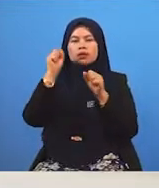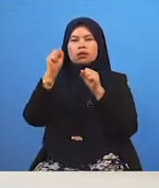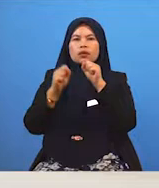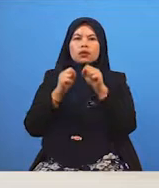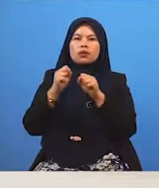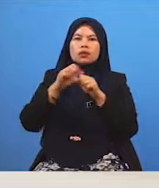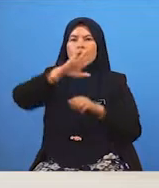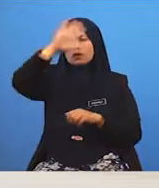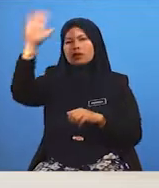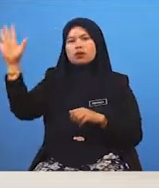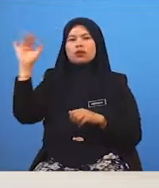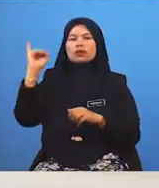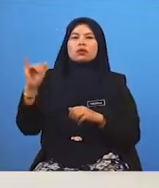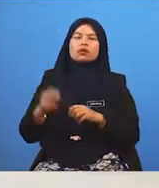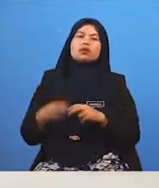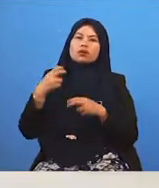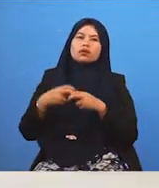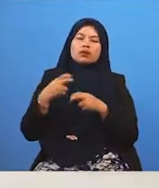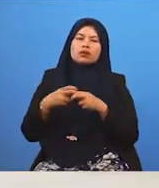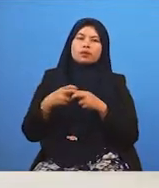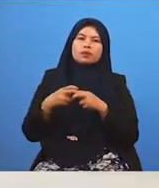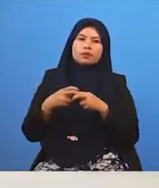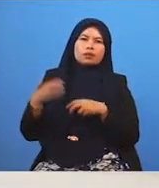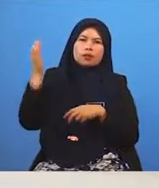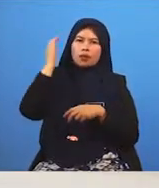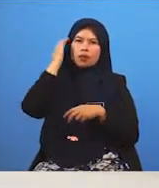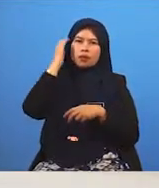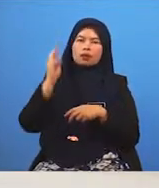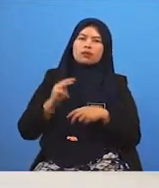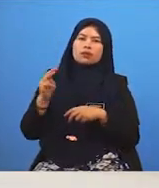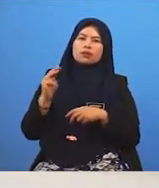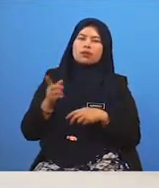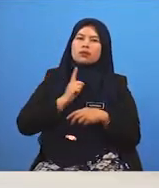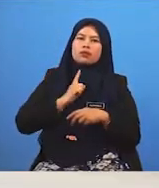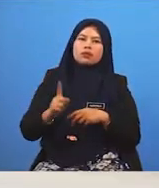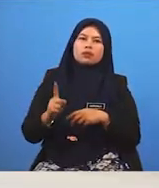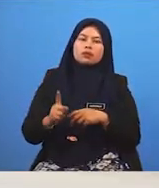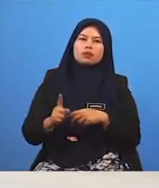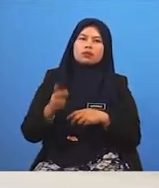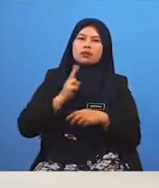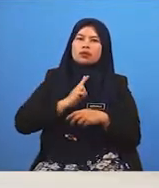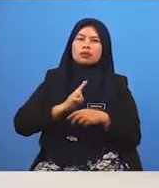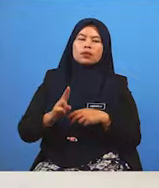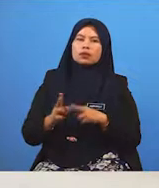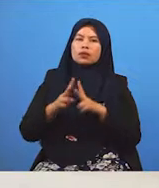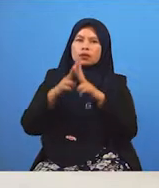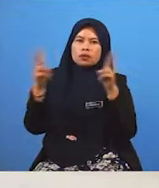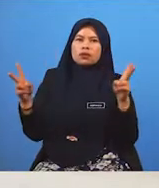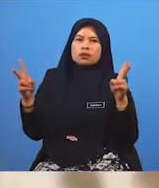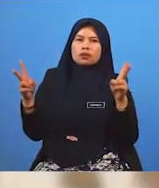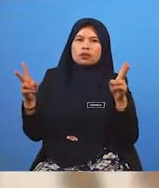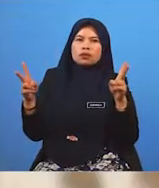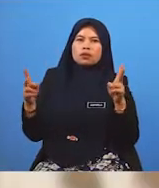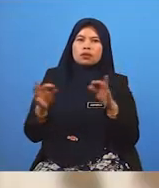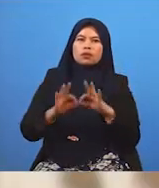sejahtera, usaha dan tindakan untuk meningkatkan keimanan hendaklah dilakukan oleh semua pihak,